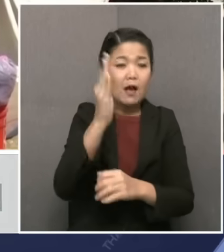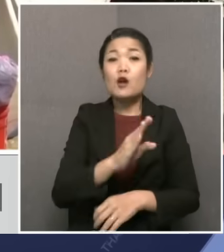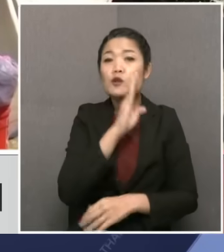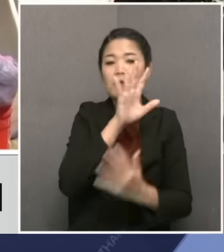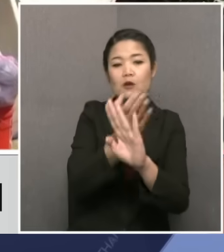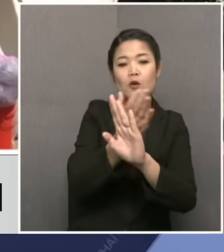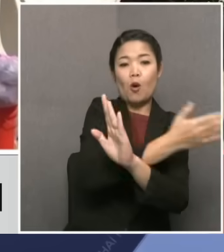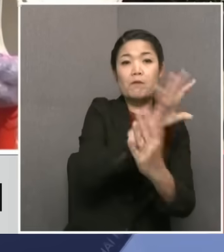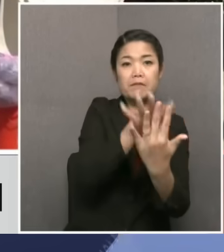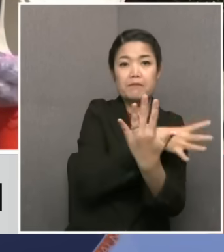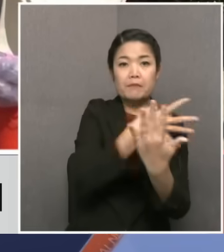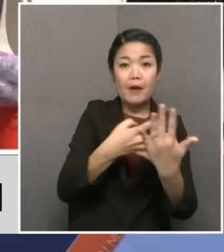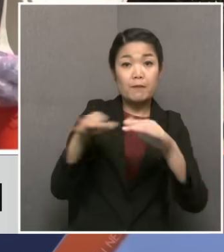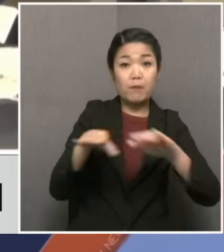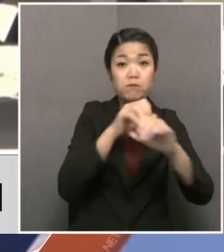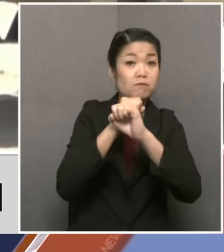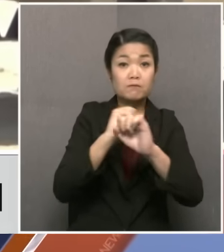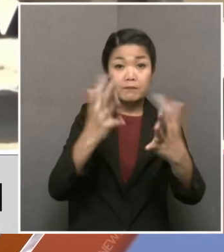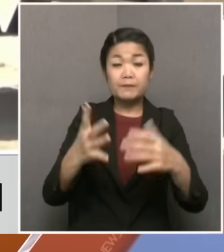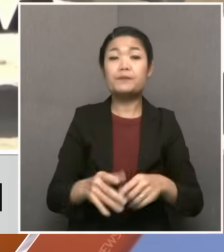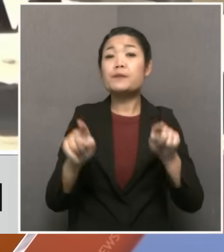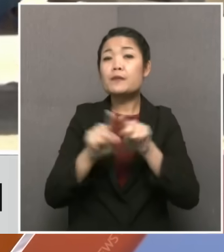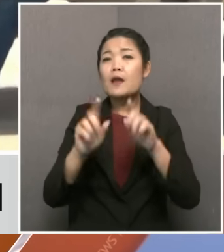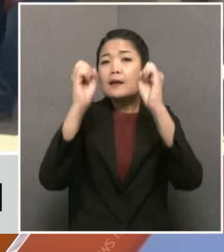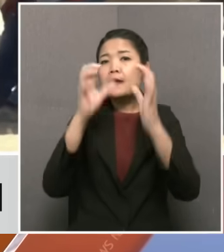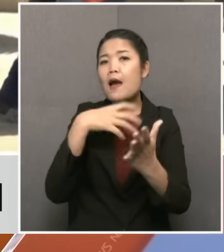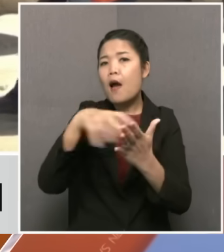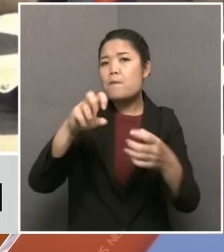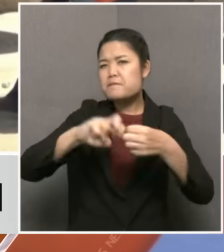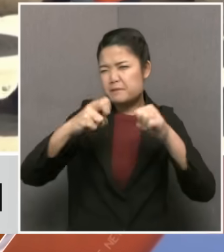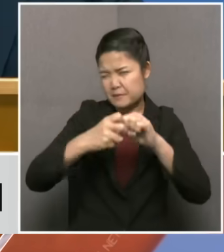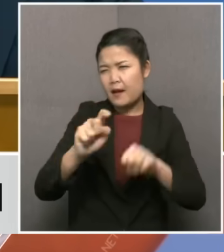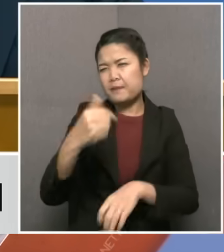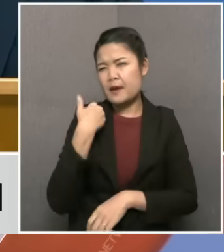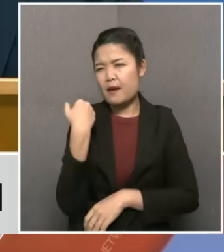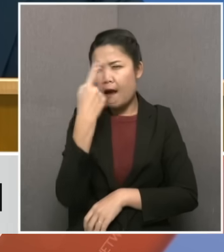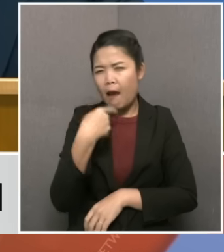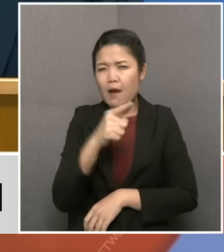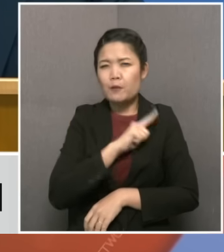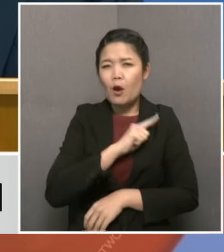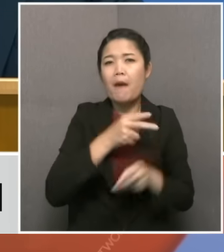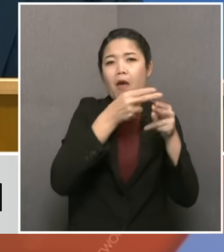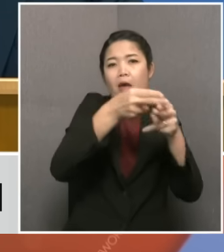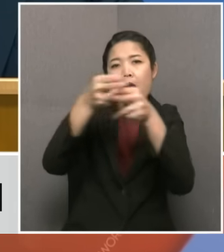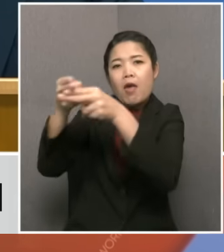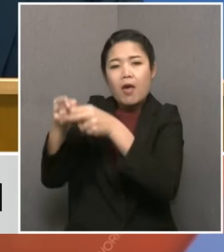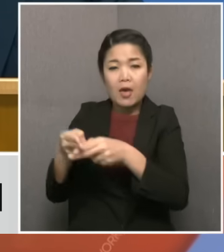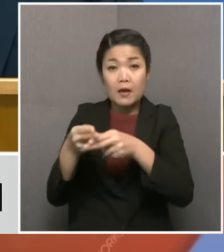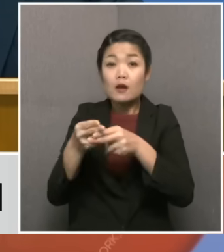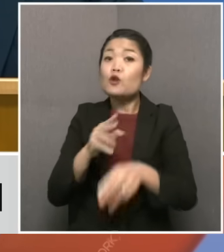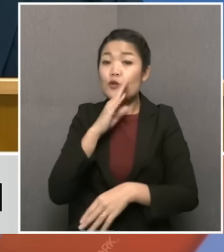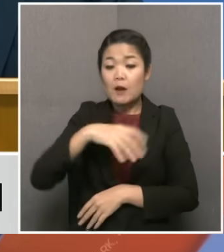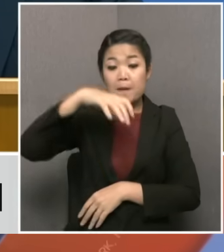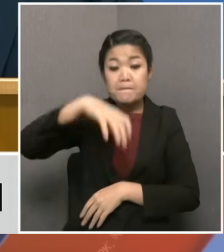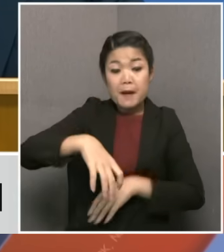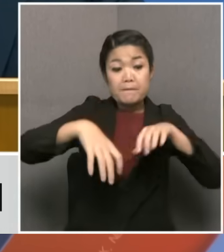นเตรียมพร้อมรับมือครับ ค่ะอย่างที่อาจารย์บอกว่าอาจจะเป็นปัญหาใหญ่ถึงขั้นที่จะต้องตัวใครตัวมันแต่ว่าถ้าเราดูสำหรับหน่วยงานองค์กรในบ้านเ